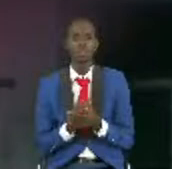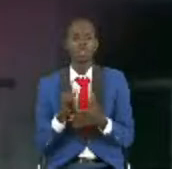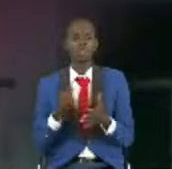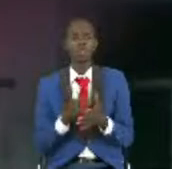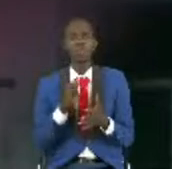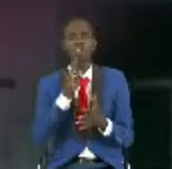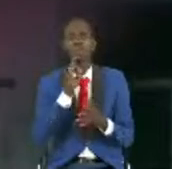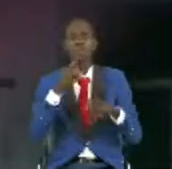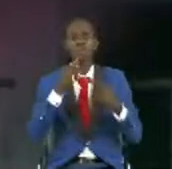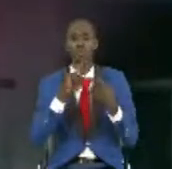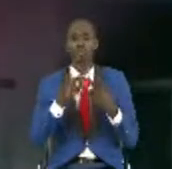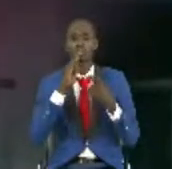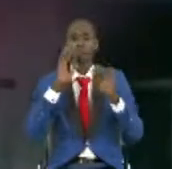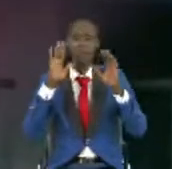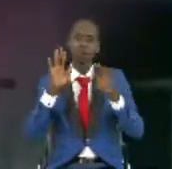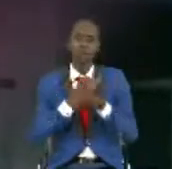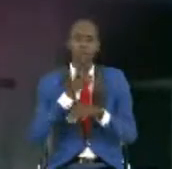ce sera merveilleux.